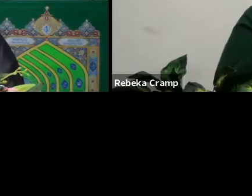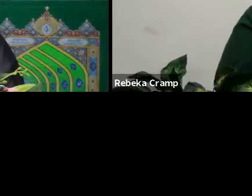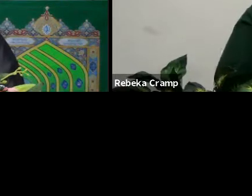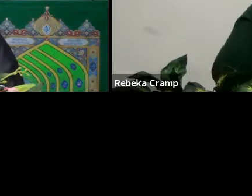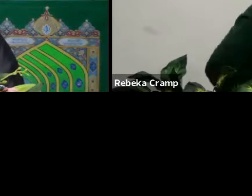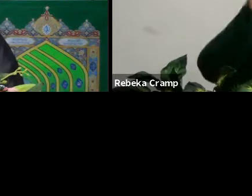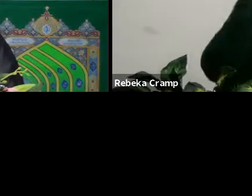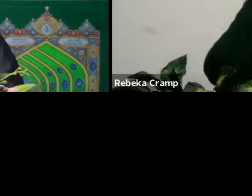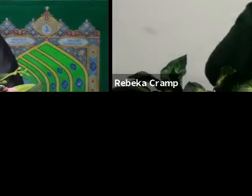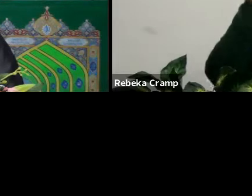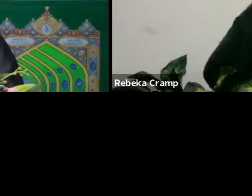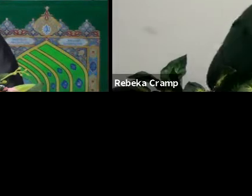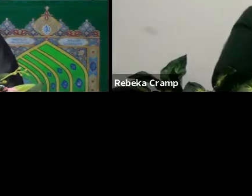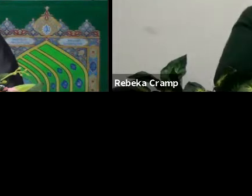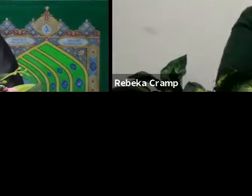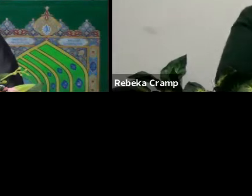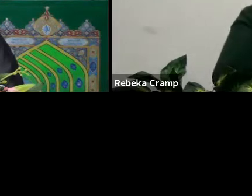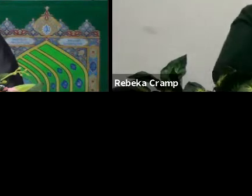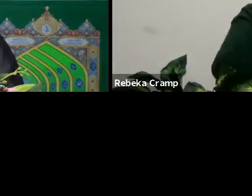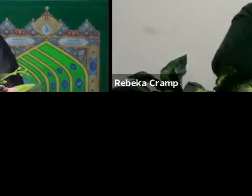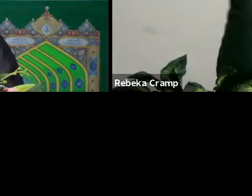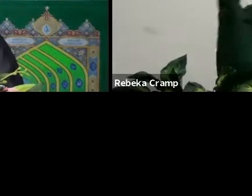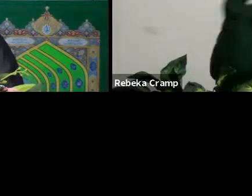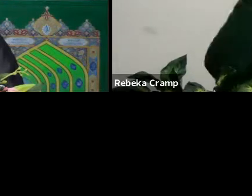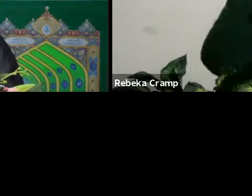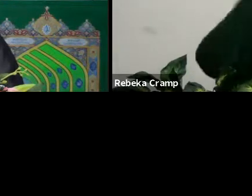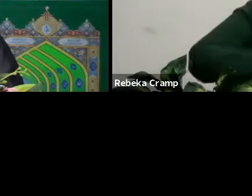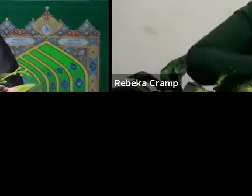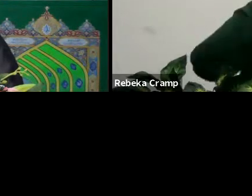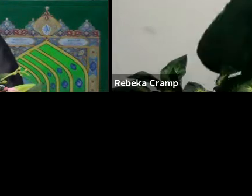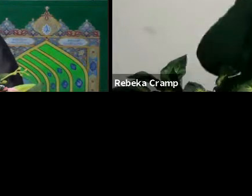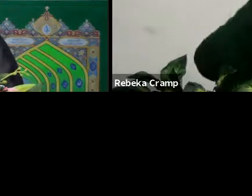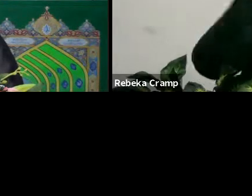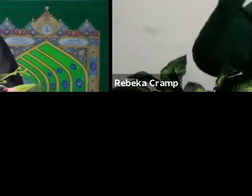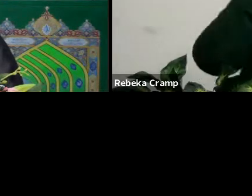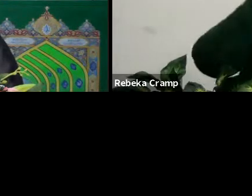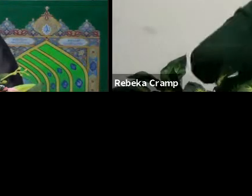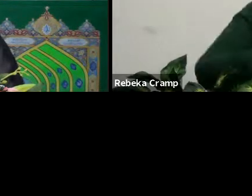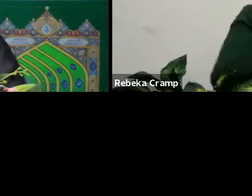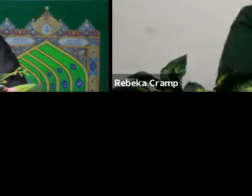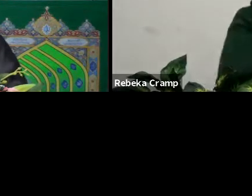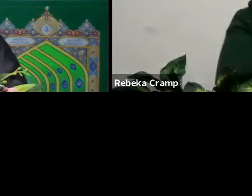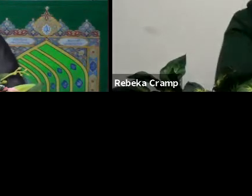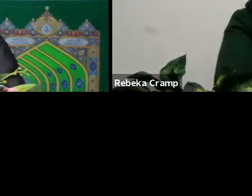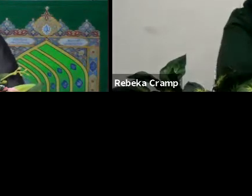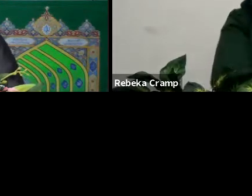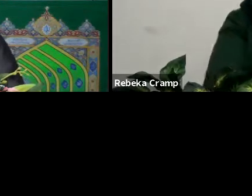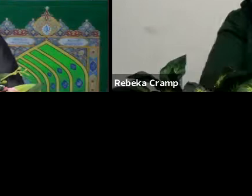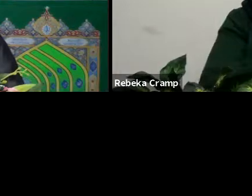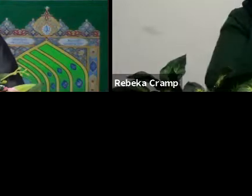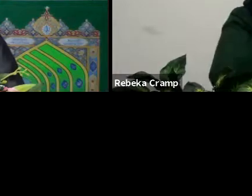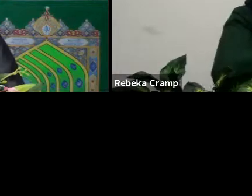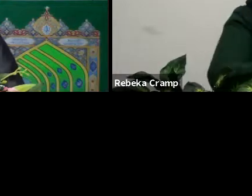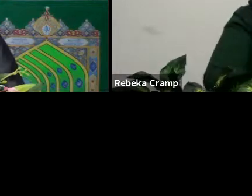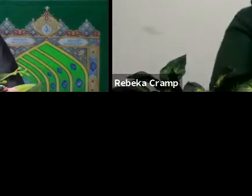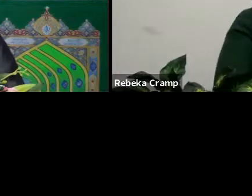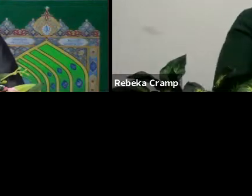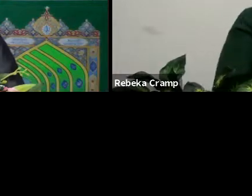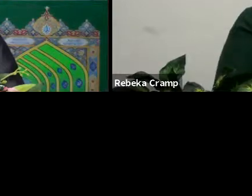من الشيطان الرجيم بسم الله الرحمن الرحيم